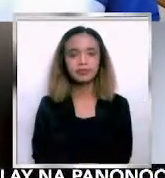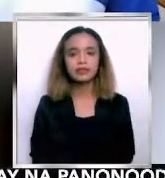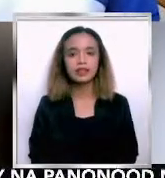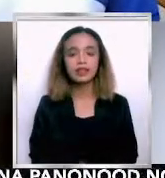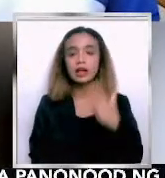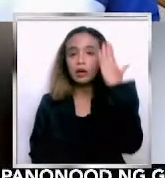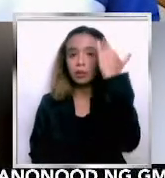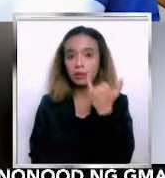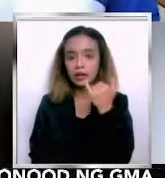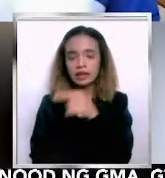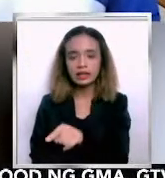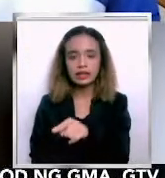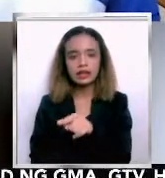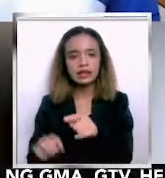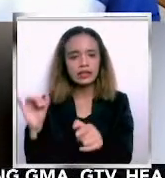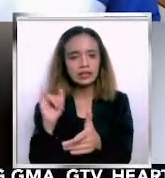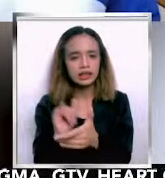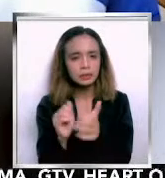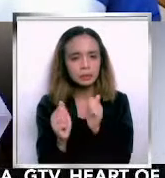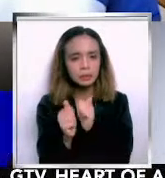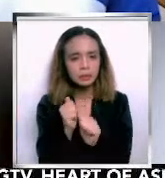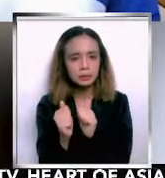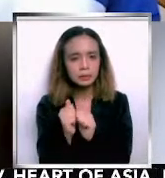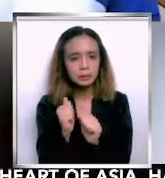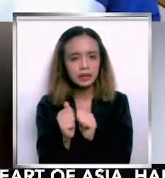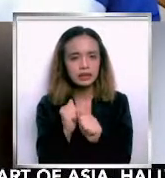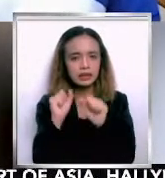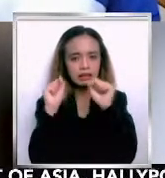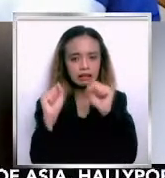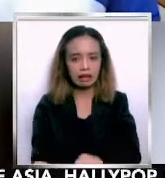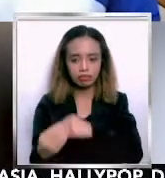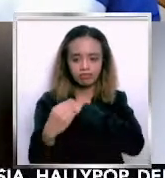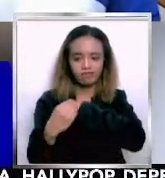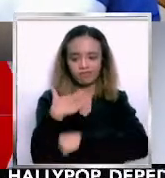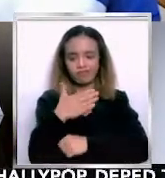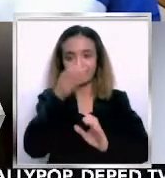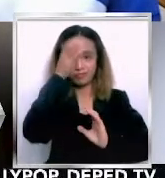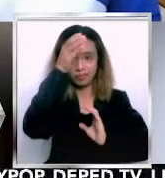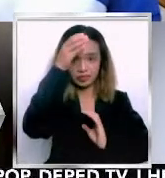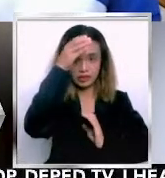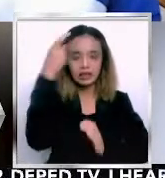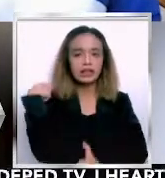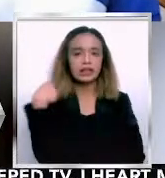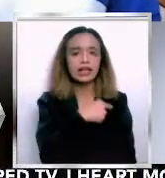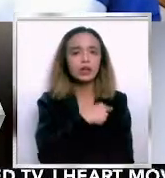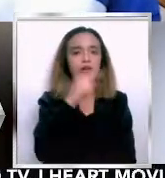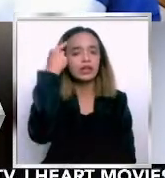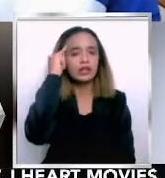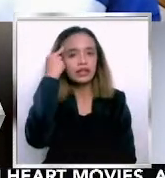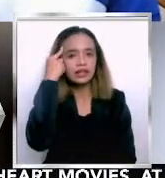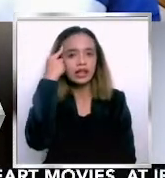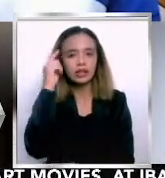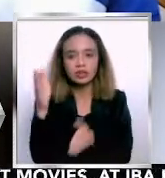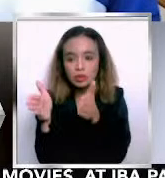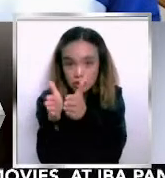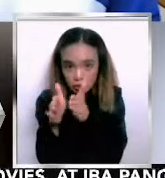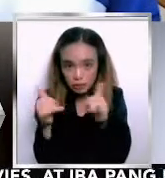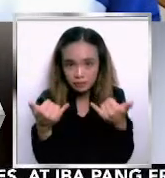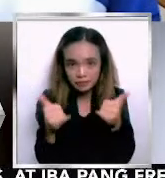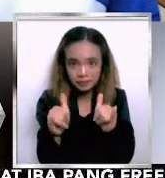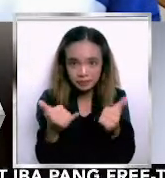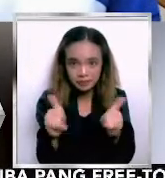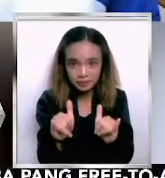bilang carcinogenic. So ibig sabihin nakaka-cancer ito. Isipin na lang natin ang ganitong maliit na laruan ay